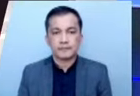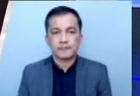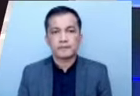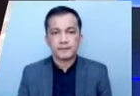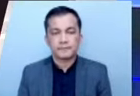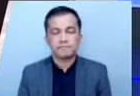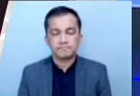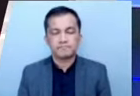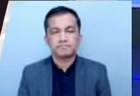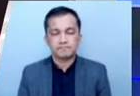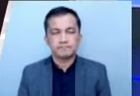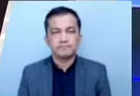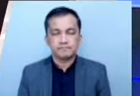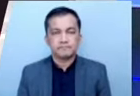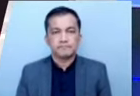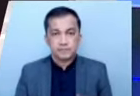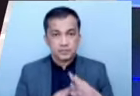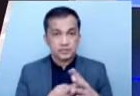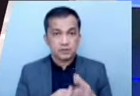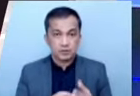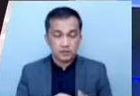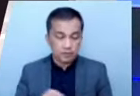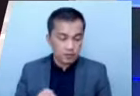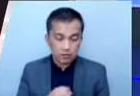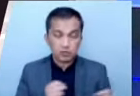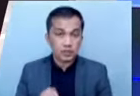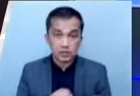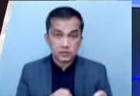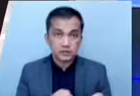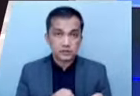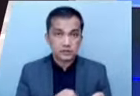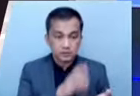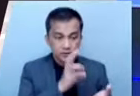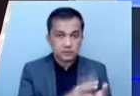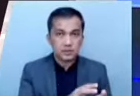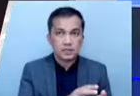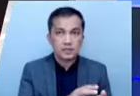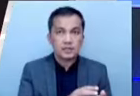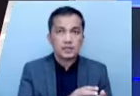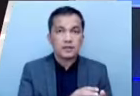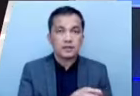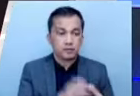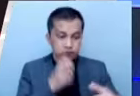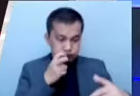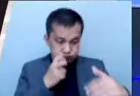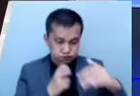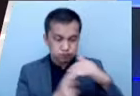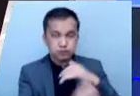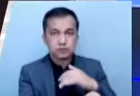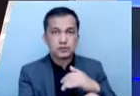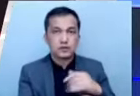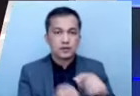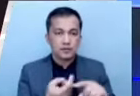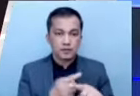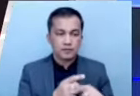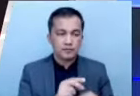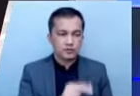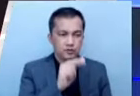Sinimula na rin ang paghuhukay sa isa pang bahagi ng Metro Manila subway mula North EDSA papuntang Tandang